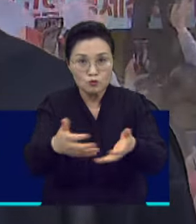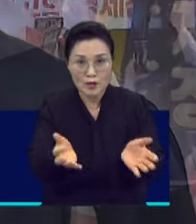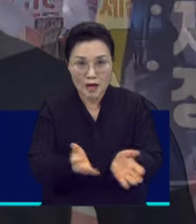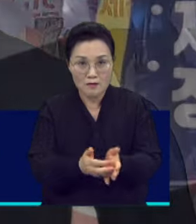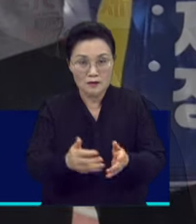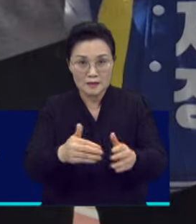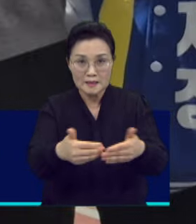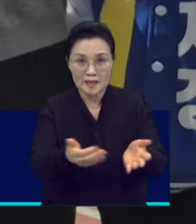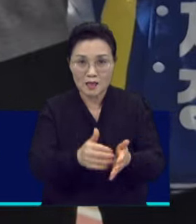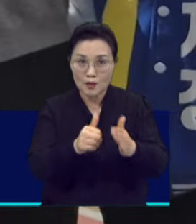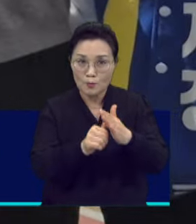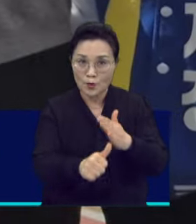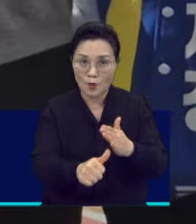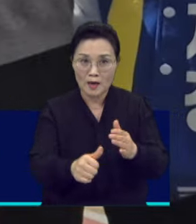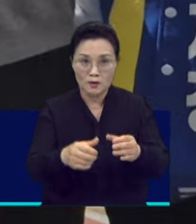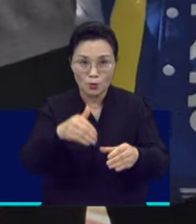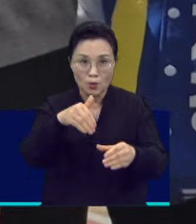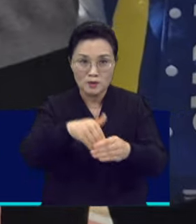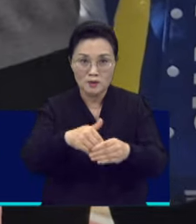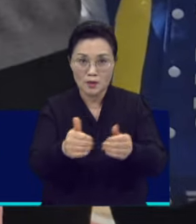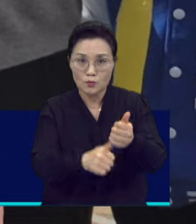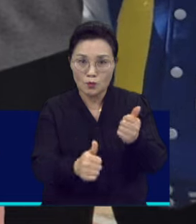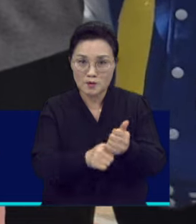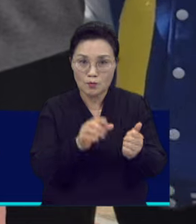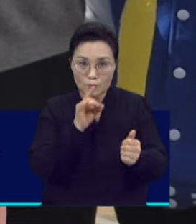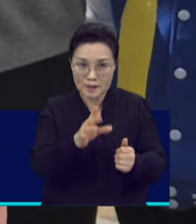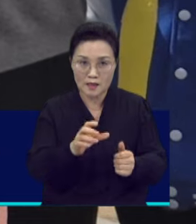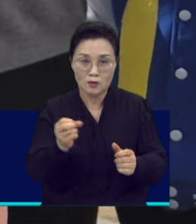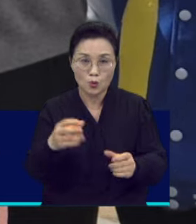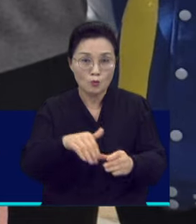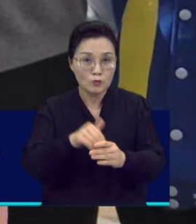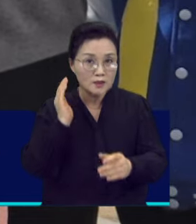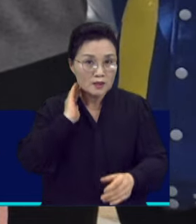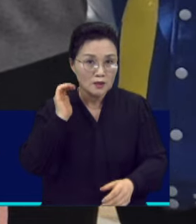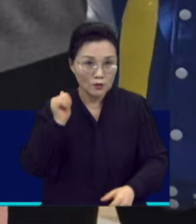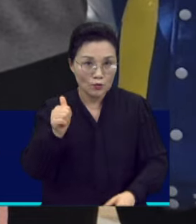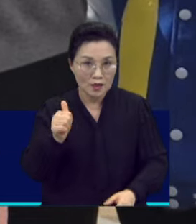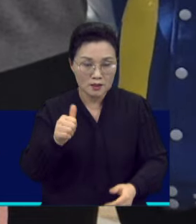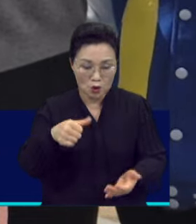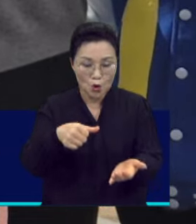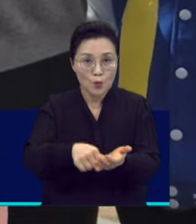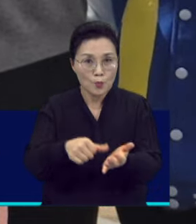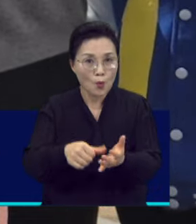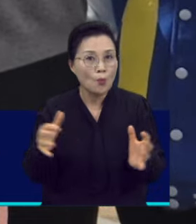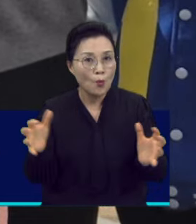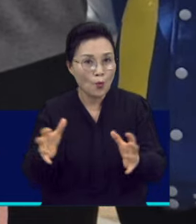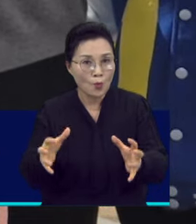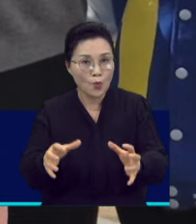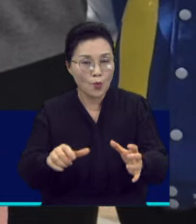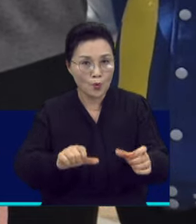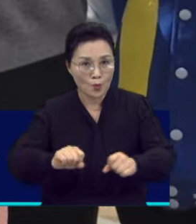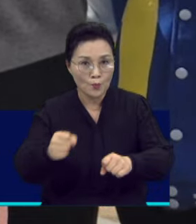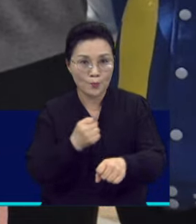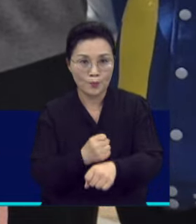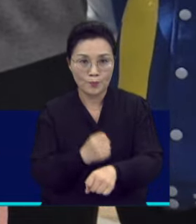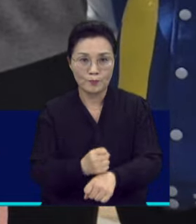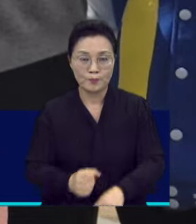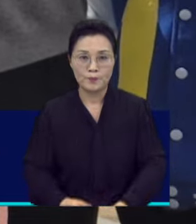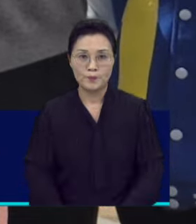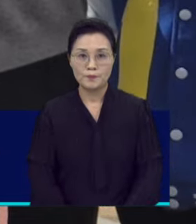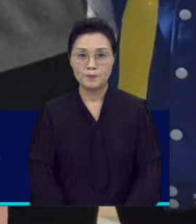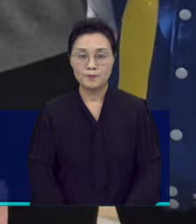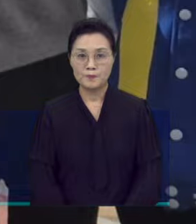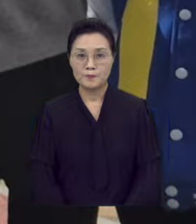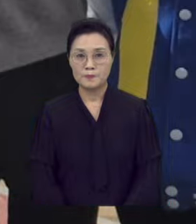당 대표와 상임선대위원장뿐만 아니라 문재인 전 대통령까지 표 결집에 나서는 모양새입니다. 김민욱 기자가